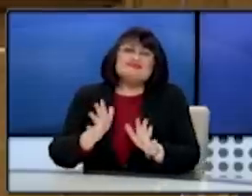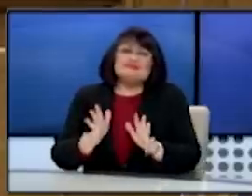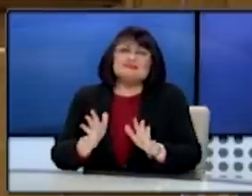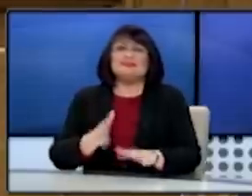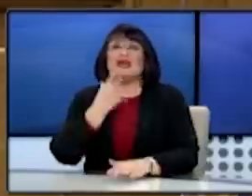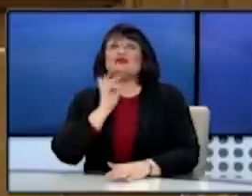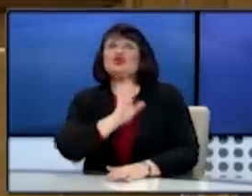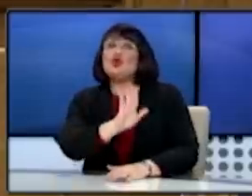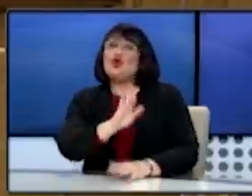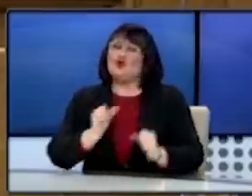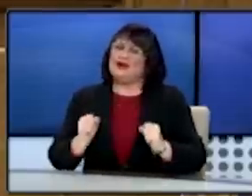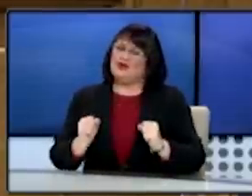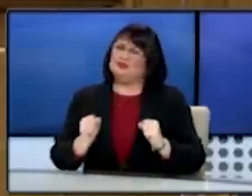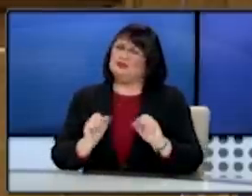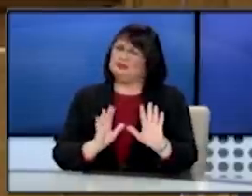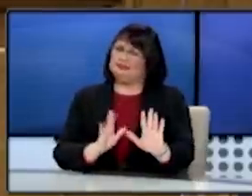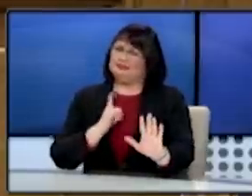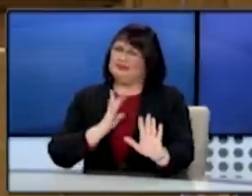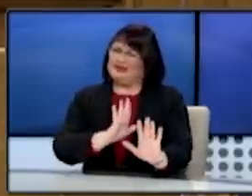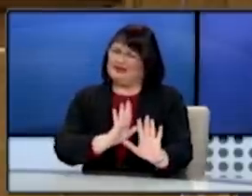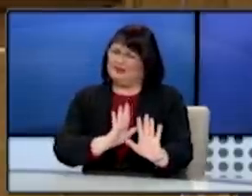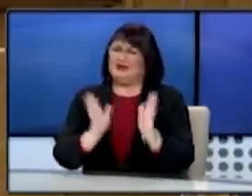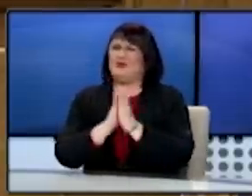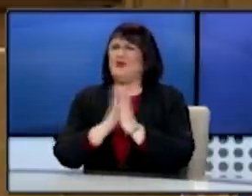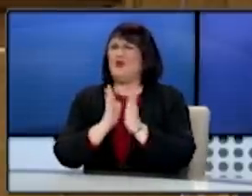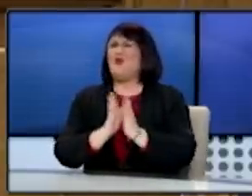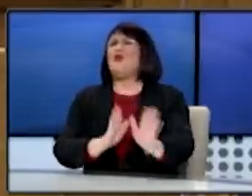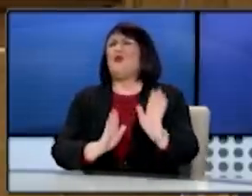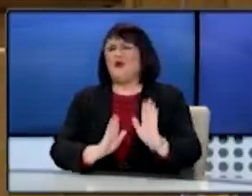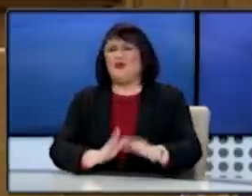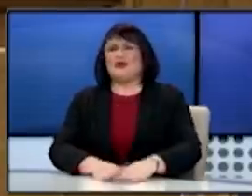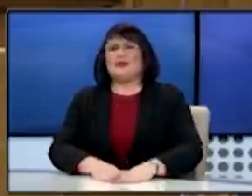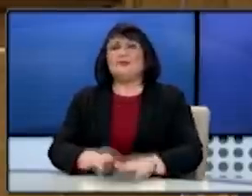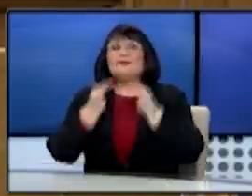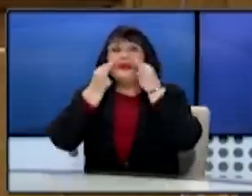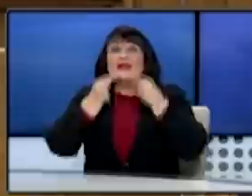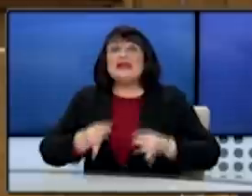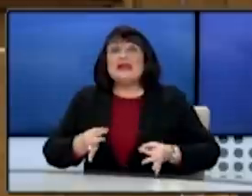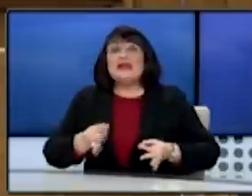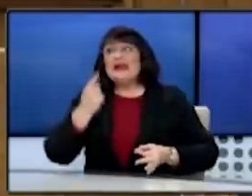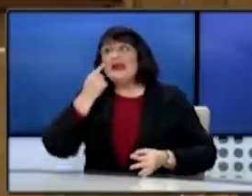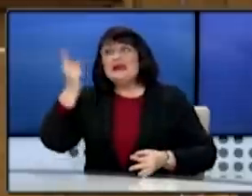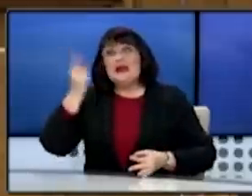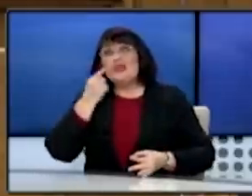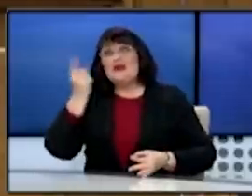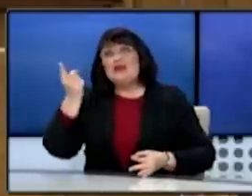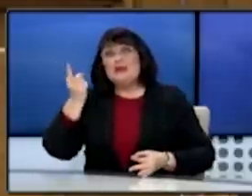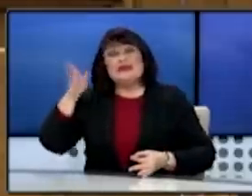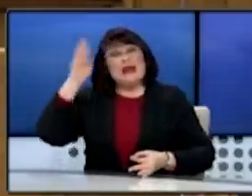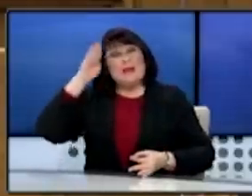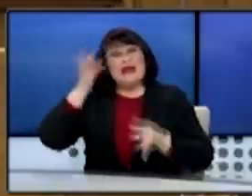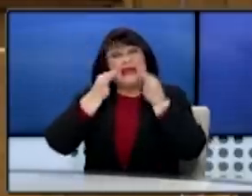αυτό κρατηθείτε λίγο. Δεν σας προβληματίζει η επιβράδυνση της Κίνας, η ένταση της διαπάλης ανάμεσα στη